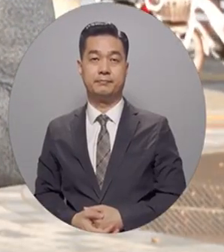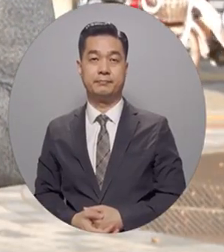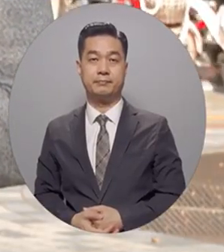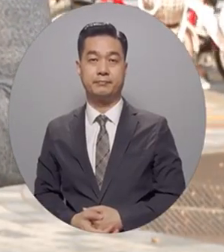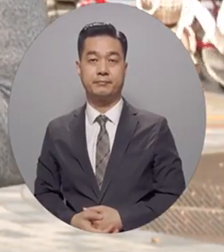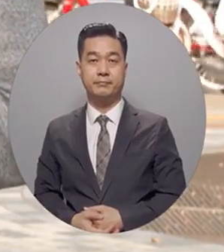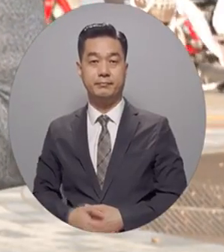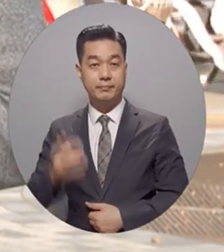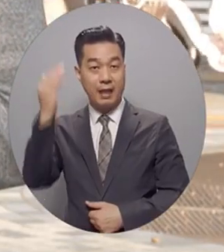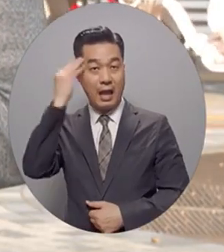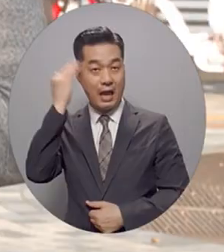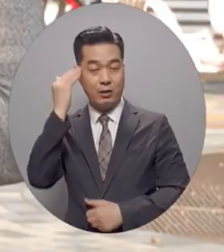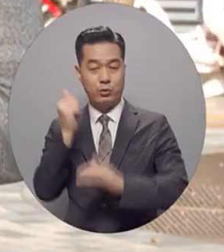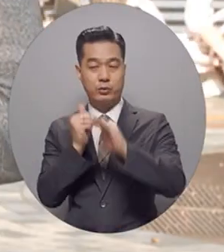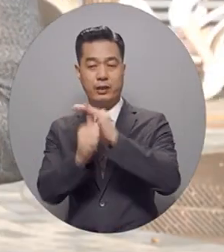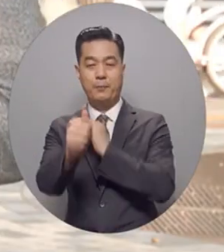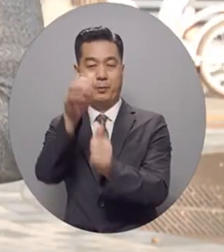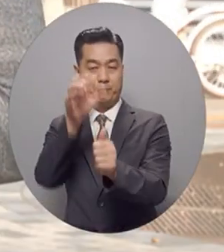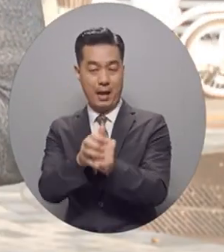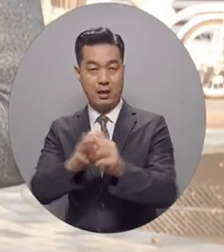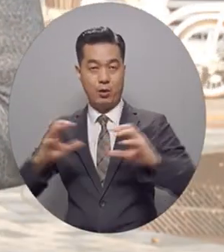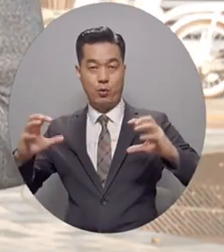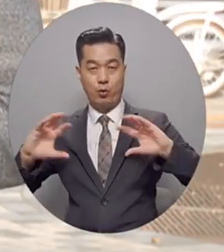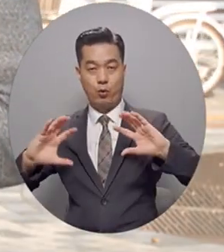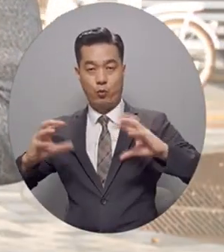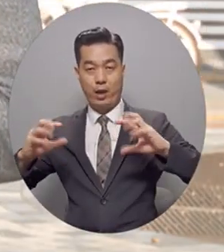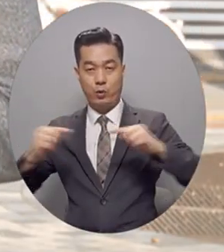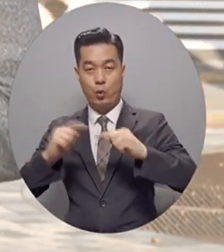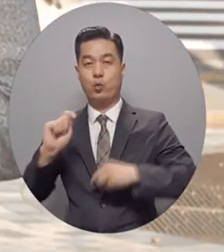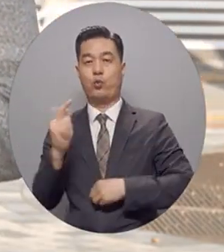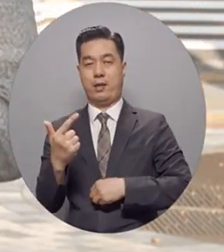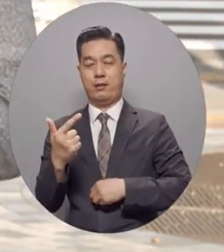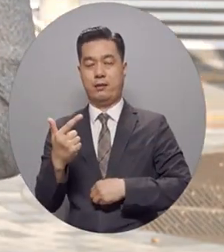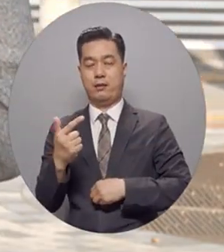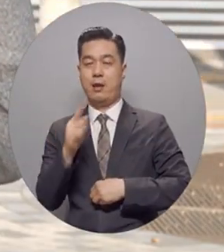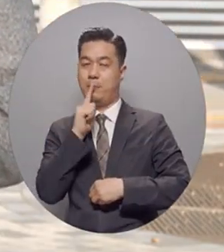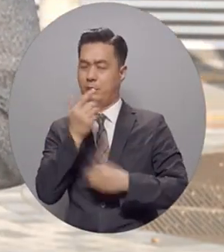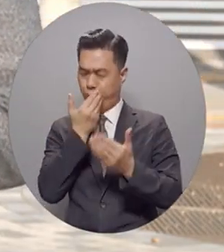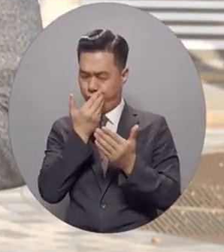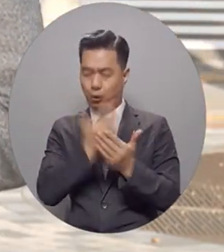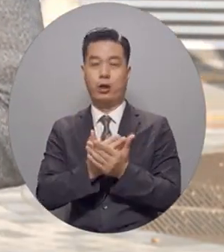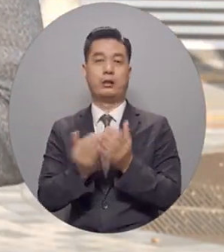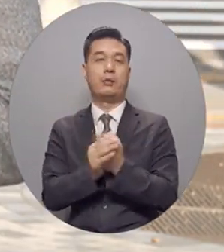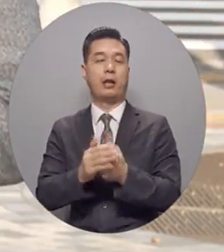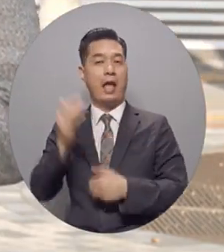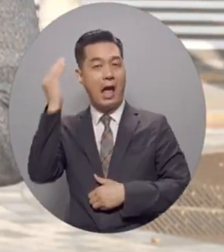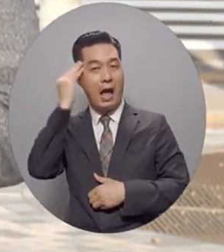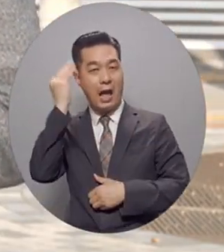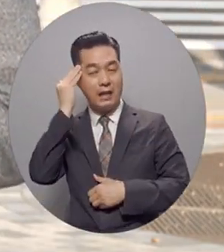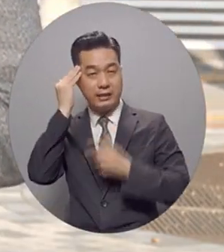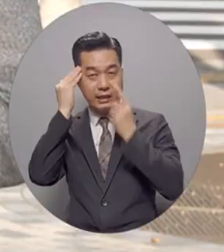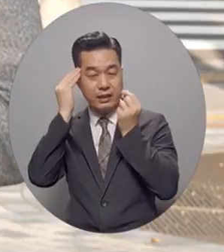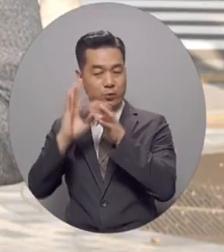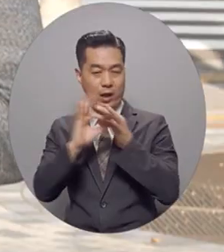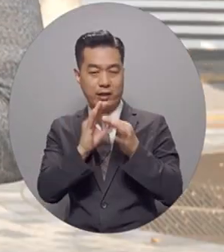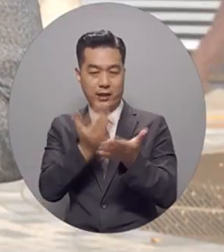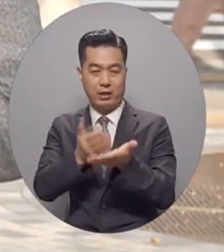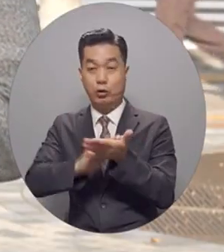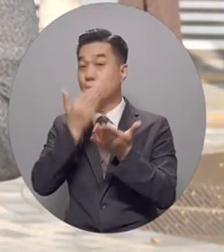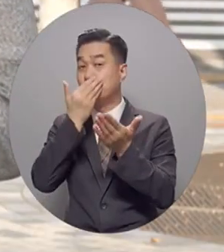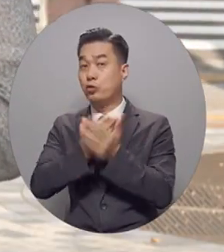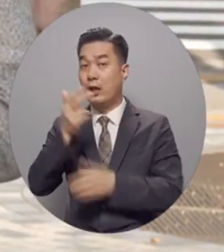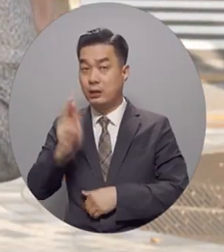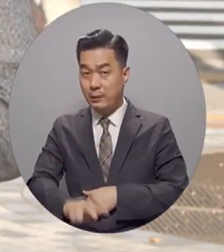한국을 대표하는 외교관의 말 한마디는 그 무게가 남다릅니다. 아무리 한일 관계 개선이 중요하다고 하더라도